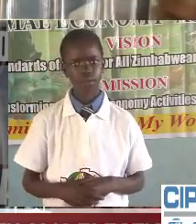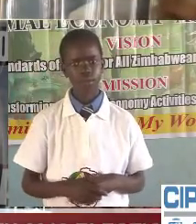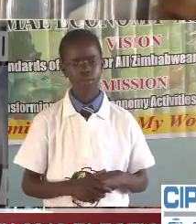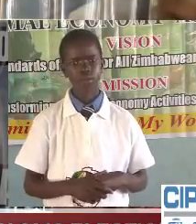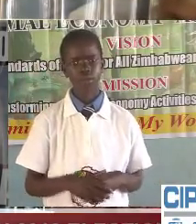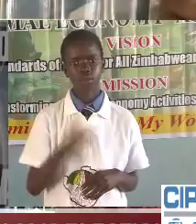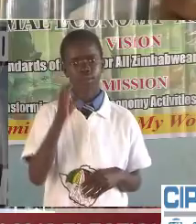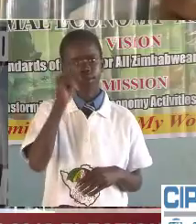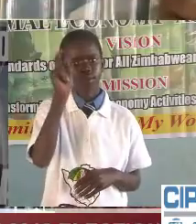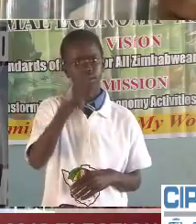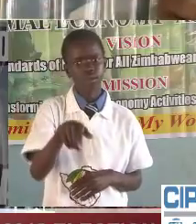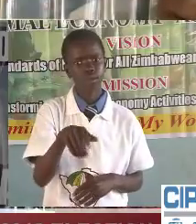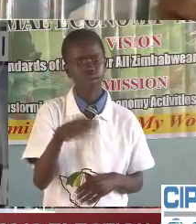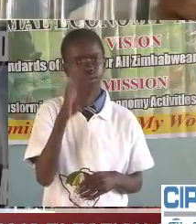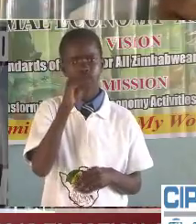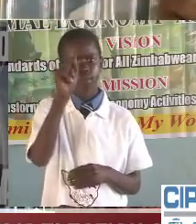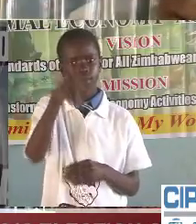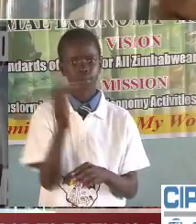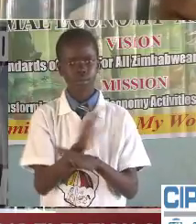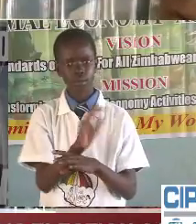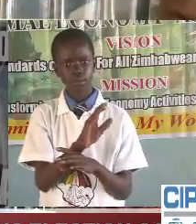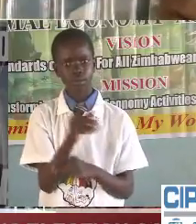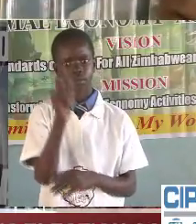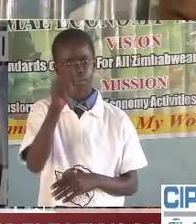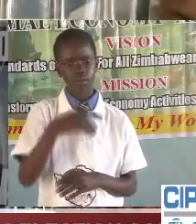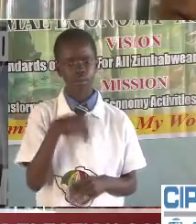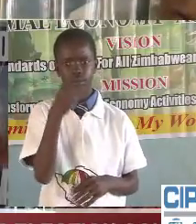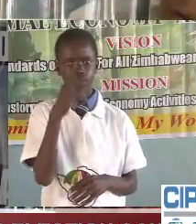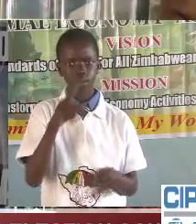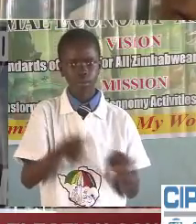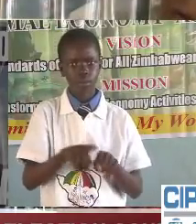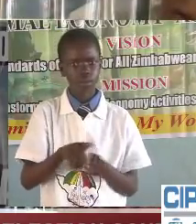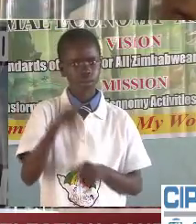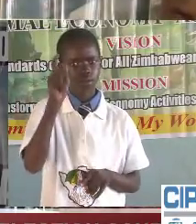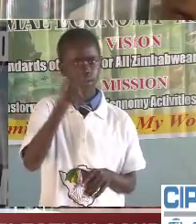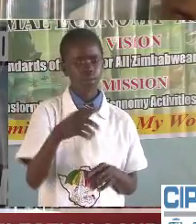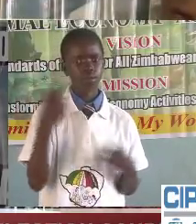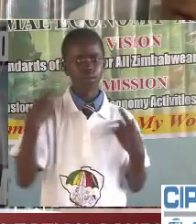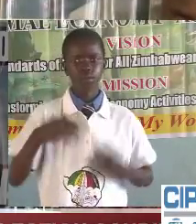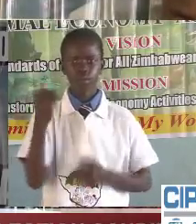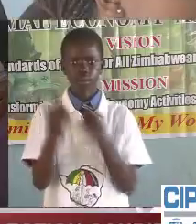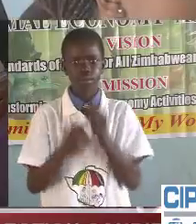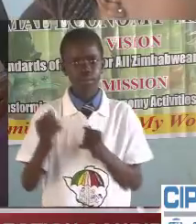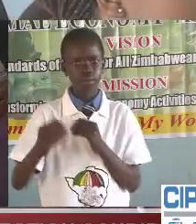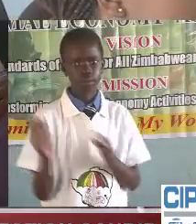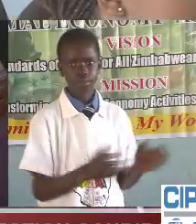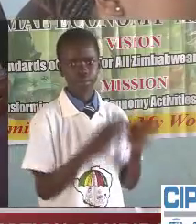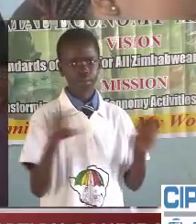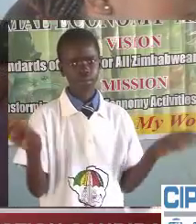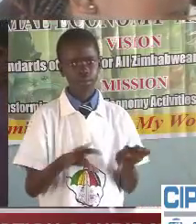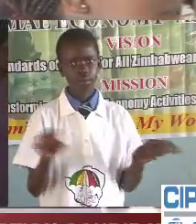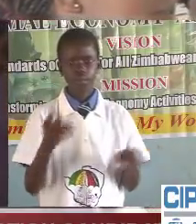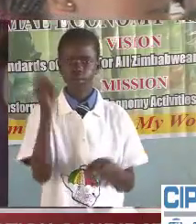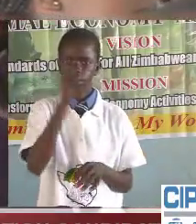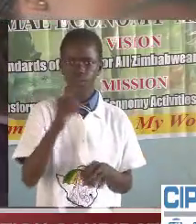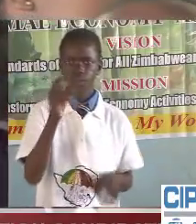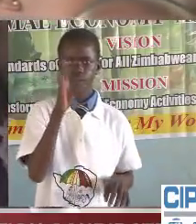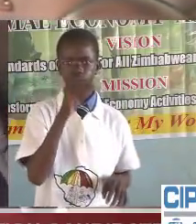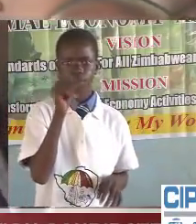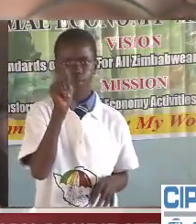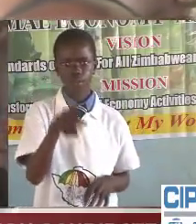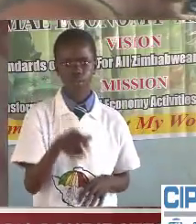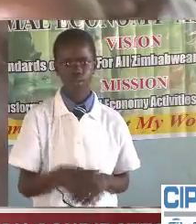chinoita ndechekuti pakutengesa kunoitika tikatarisa izvozvi vanhu vari kudzingirirwa varimo vakazara mutauni umu. Inyaya yekuti